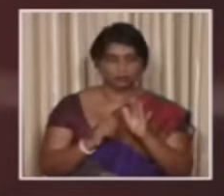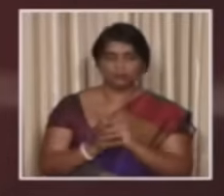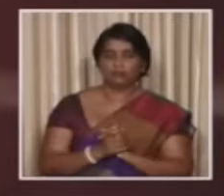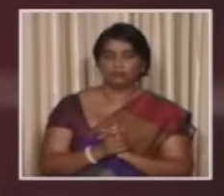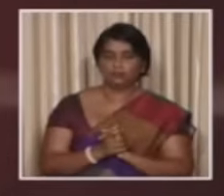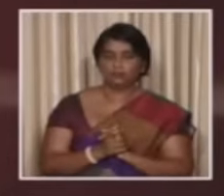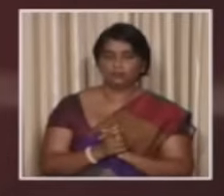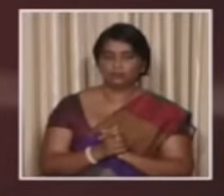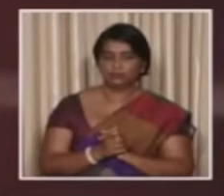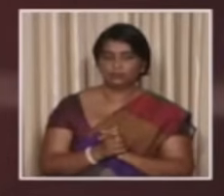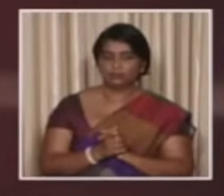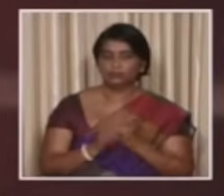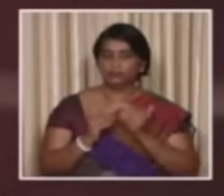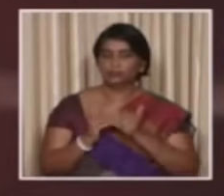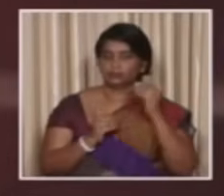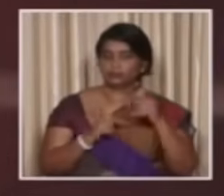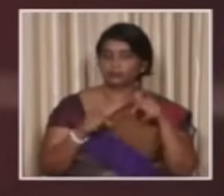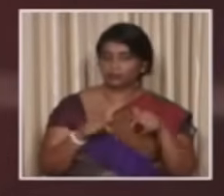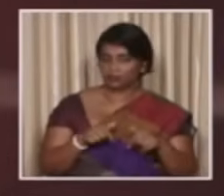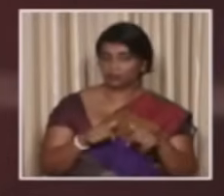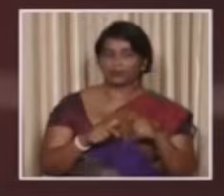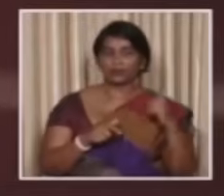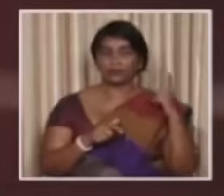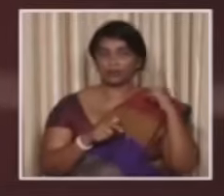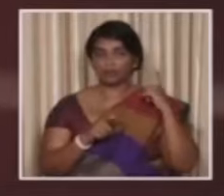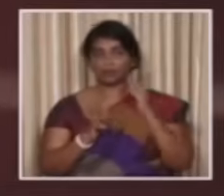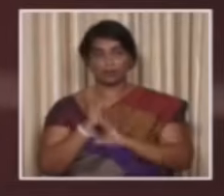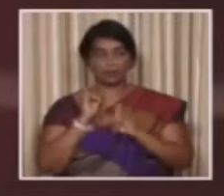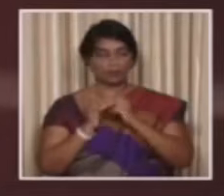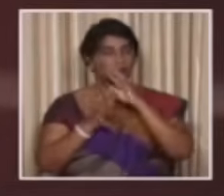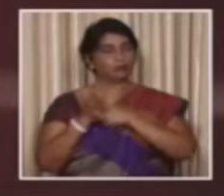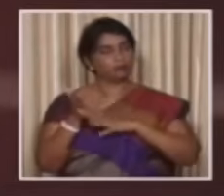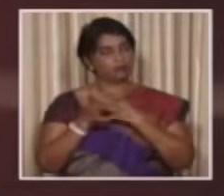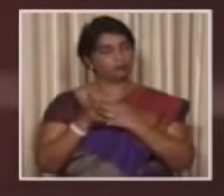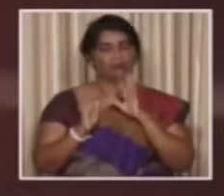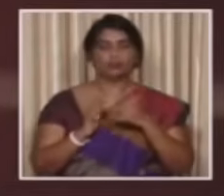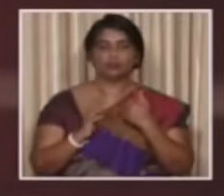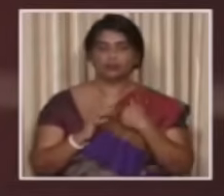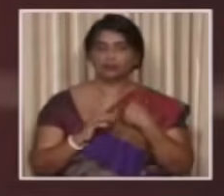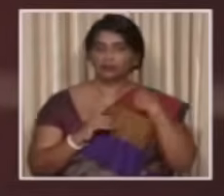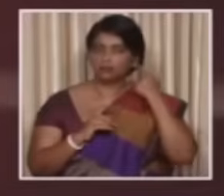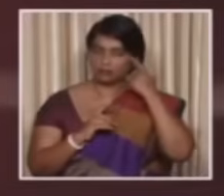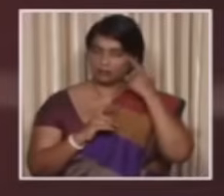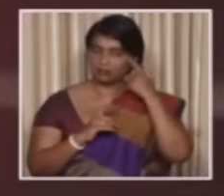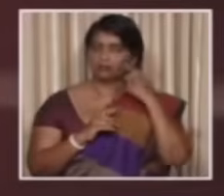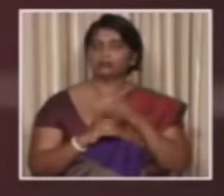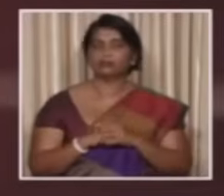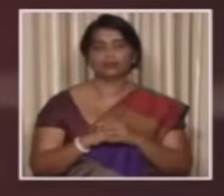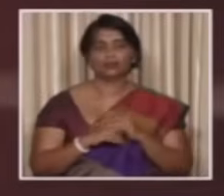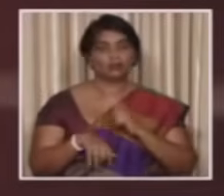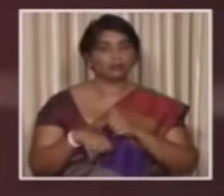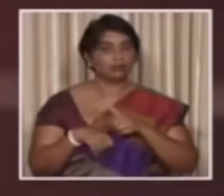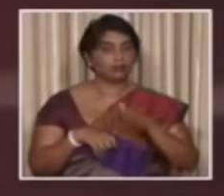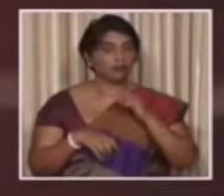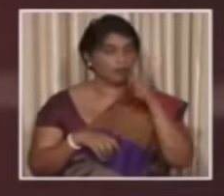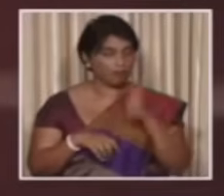කරනවා. ඉන් ඔබට ගිහිල්ලා අද ආරක්ෂක අමාත්‍යාංශය ආයවැය වුණත් ගරු සභාපතිතුමනි, මම කල්පනා කරා කාලීන